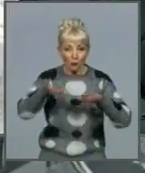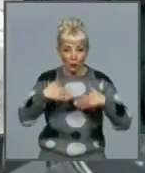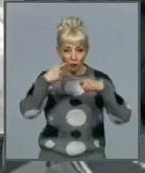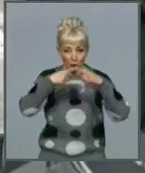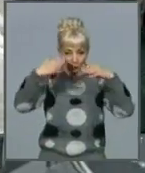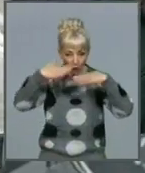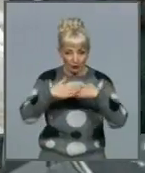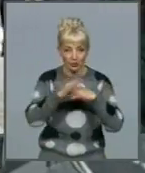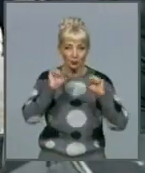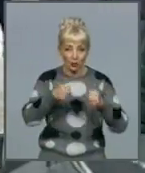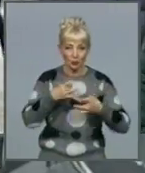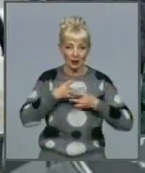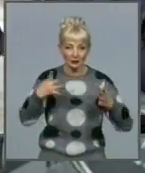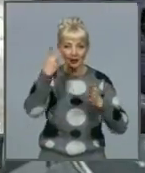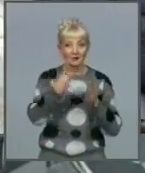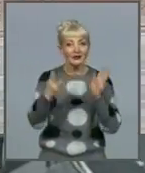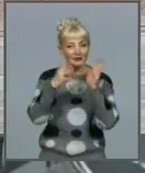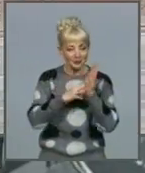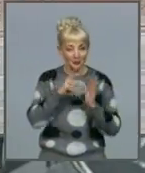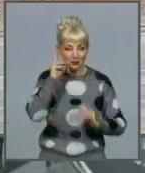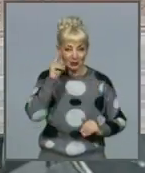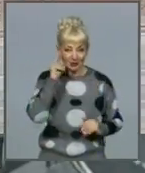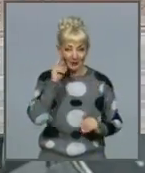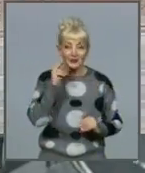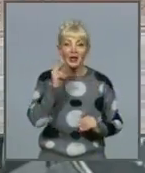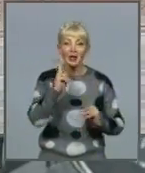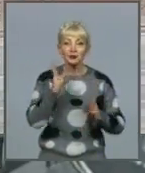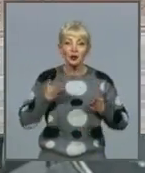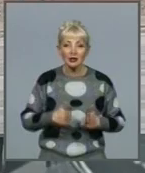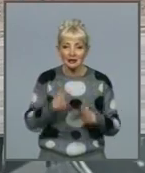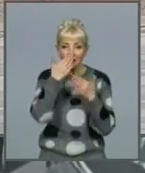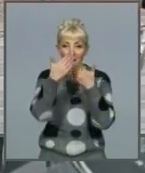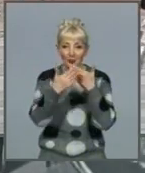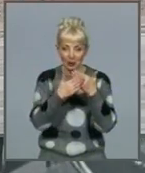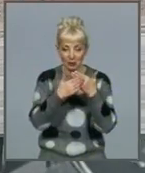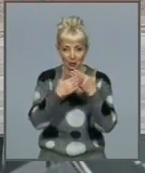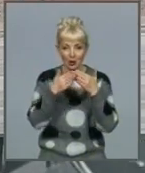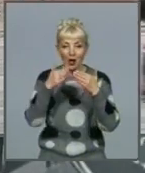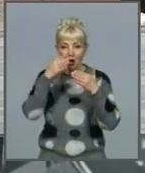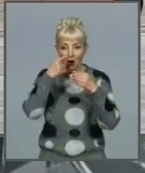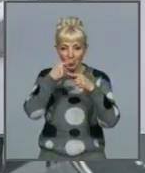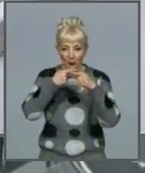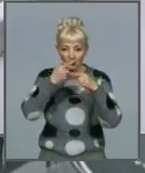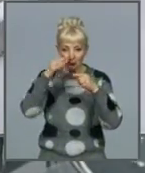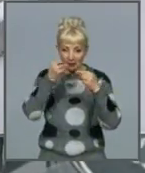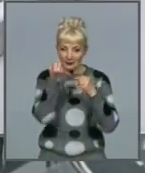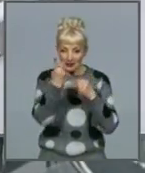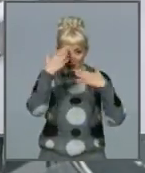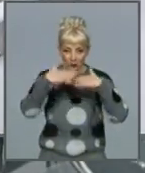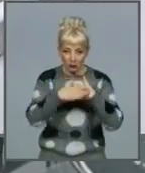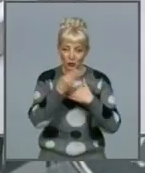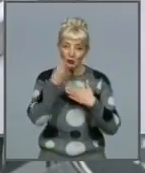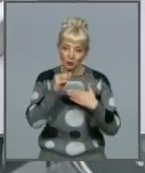народження 28 лютого. Для тих, хто народився ближче до півночі 1 березня, краще відзначати день народження 1